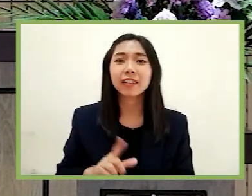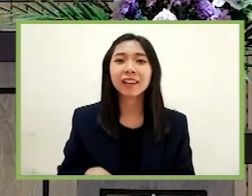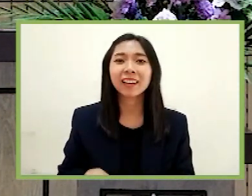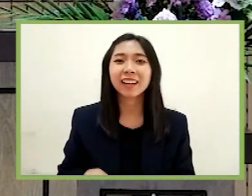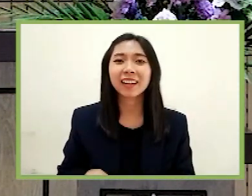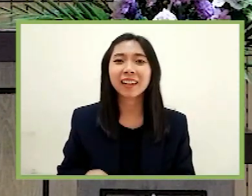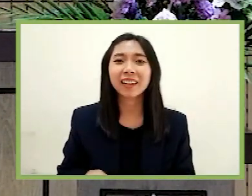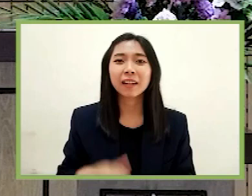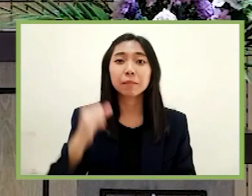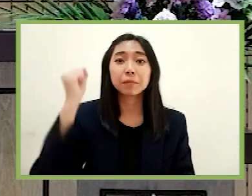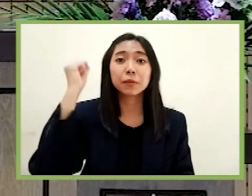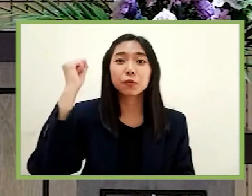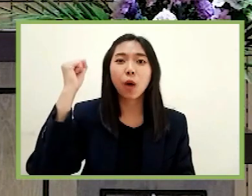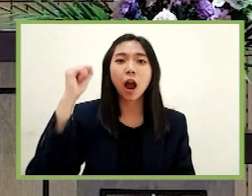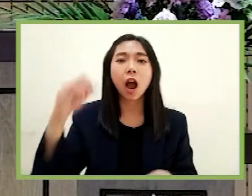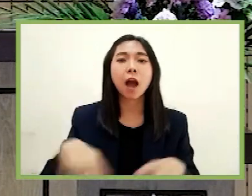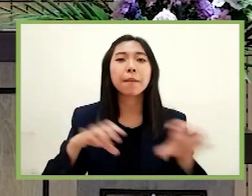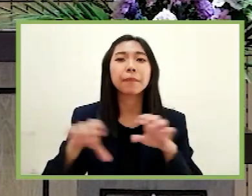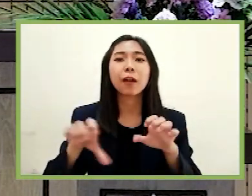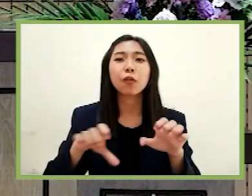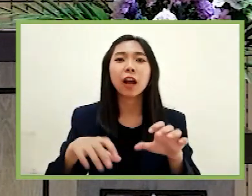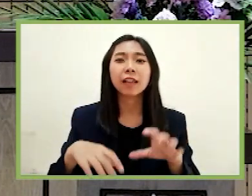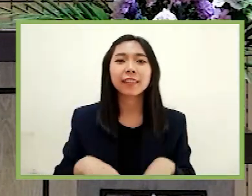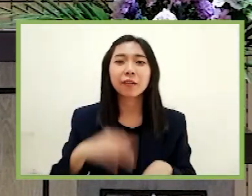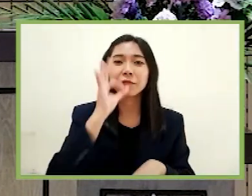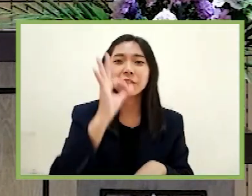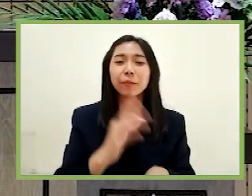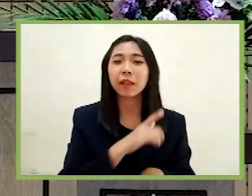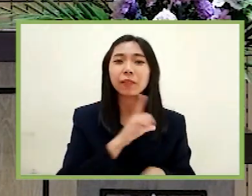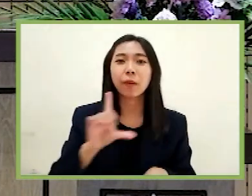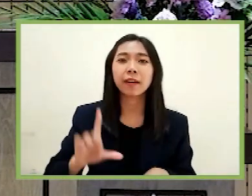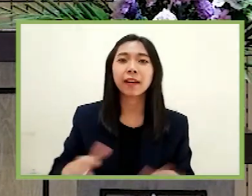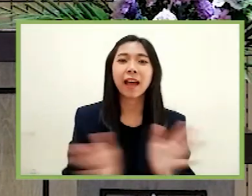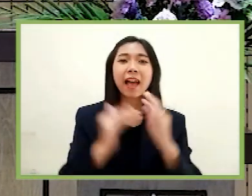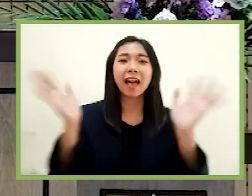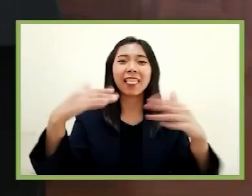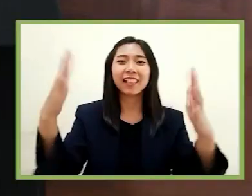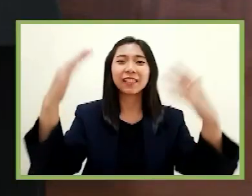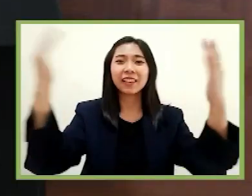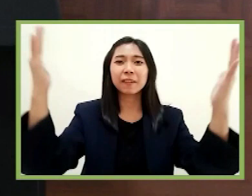juga yang berjuang untuk menjadi pelaku-pelaku Firman haleluya